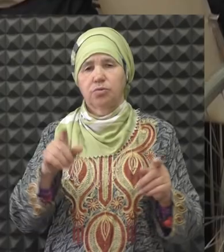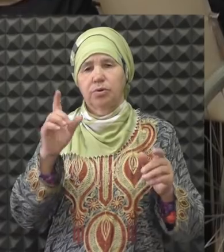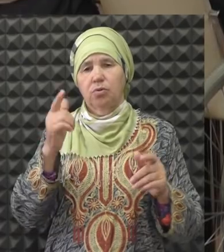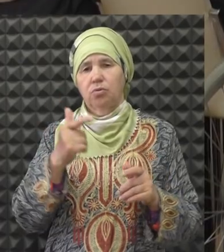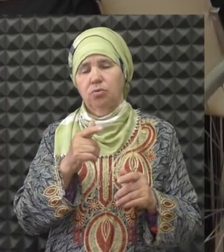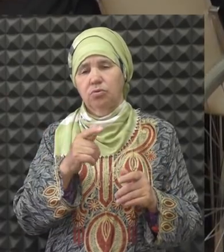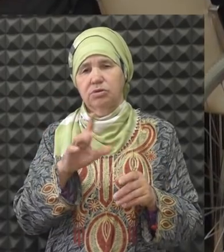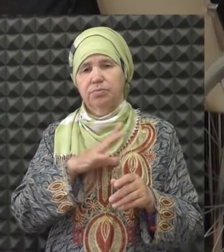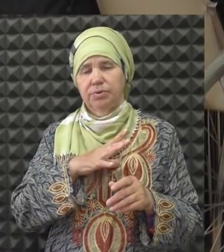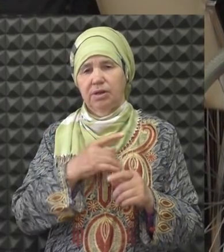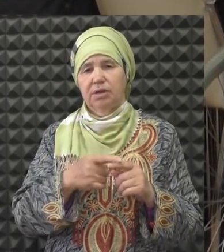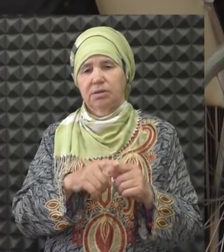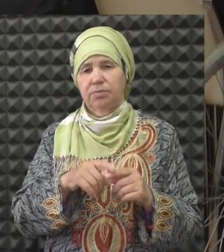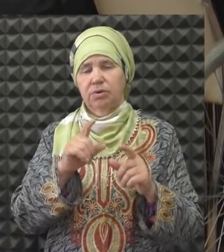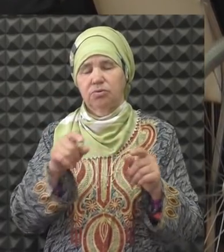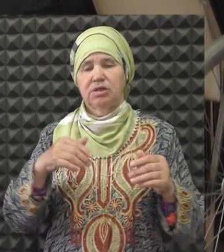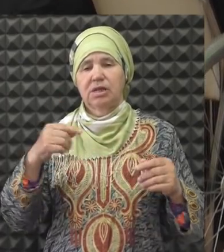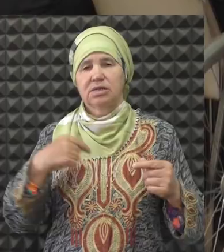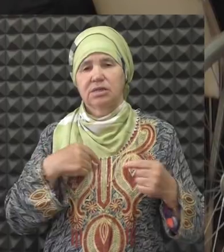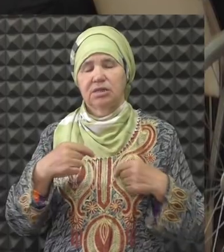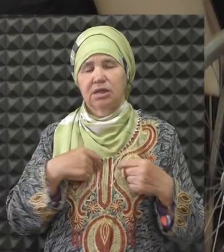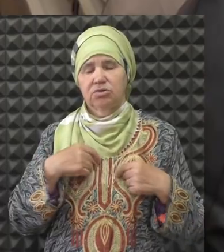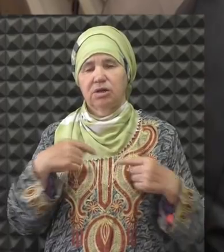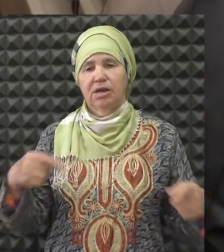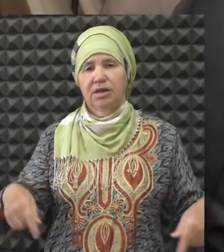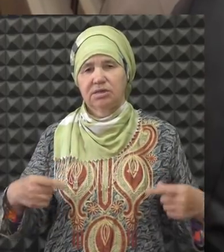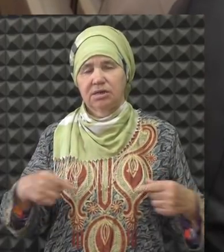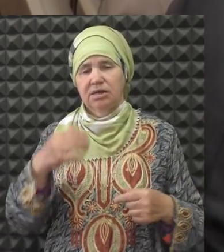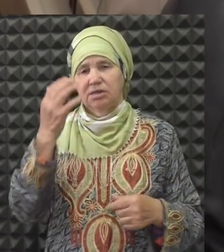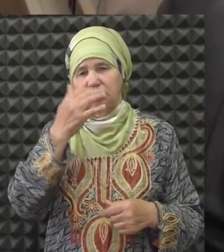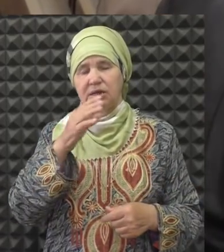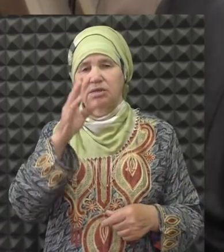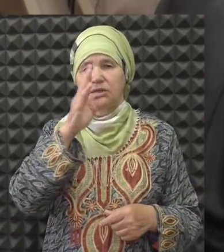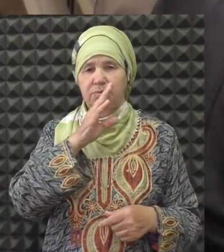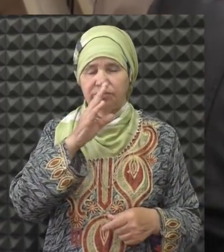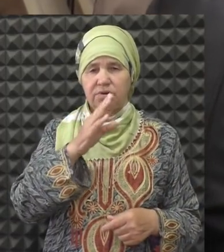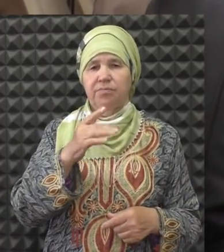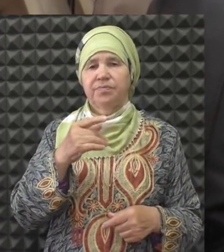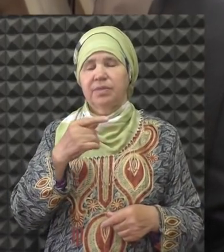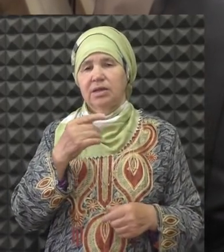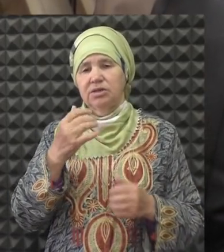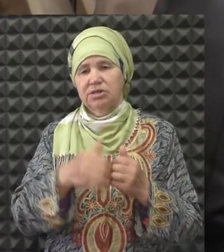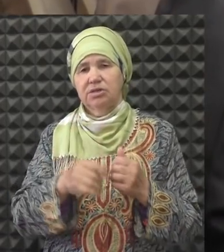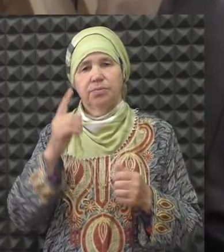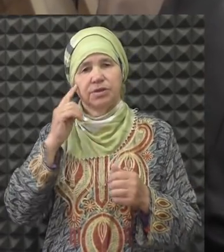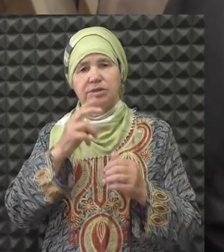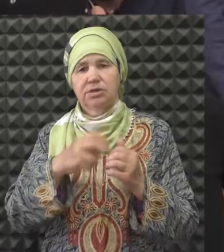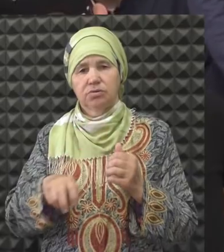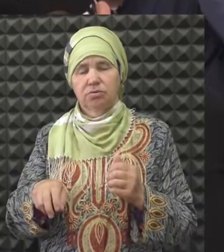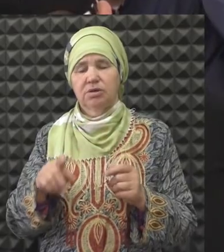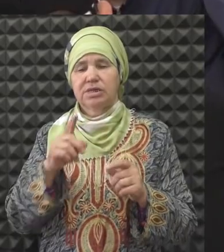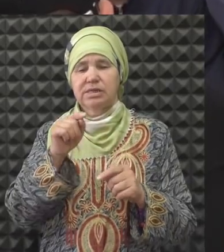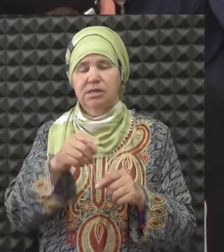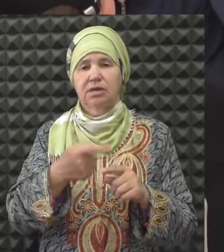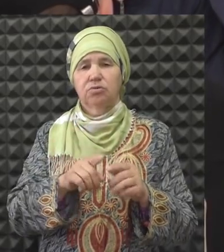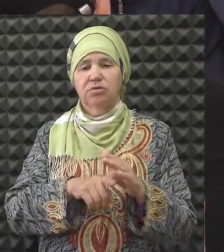гости ифтаров и сухуров в шатрах мечети – это люди, страдающие ДЦП, колясочники, незрячие и слабовидящие, люди с полной частичной потерей